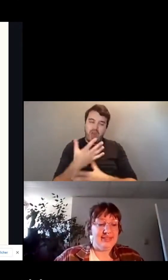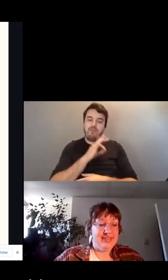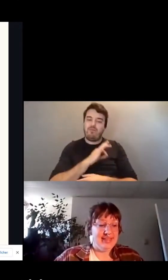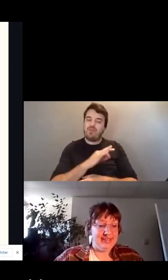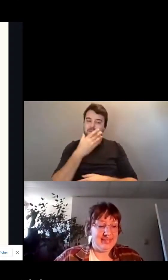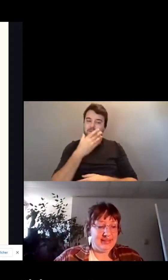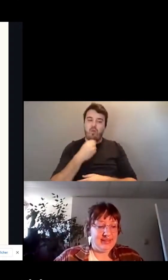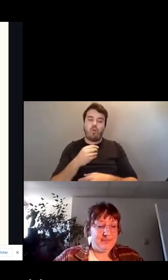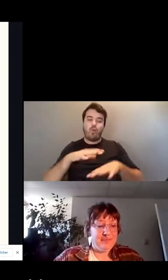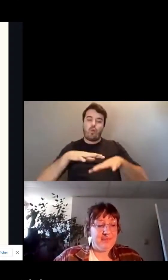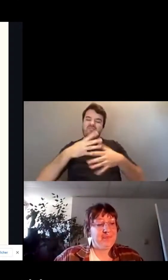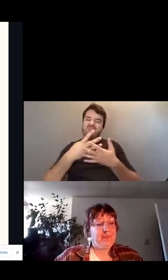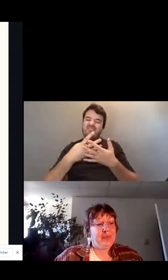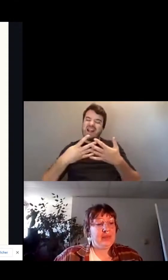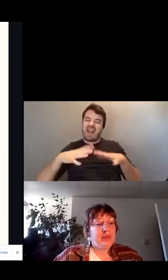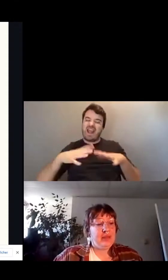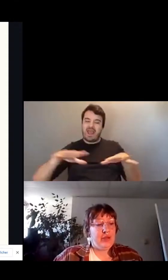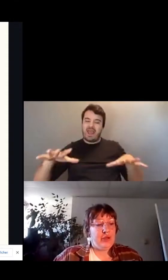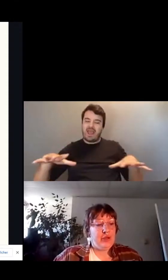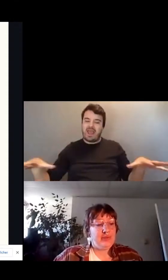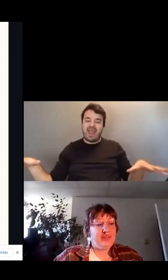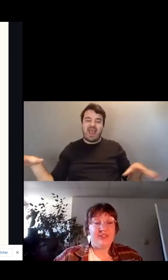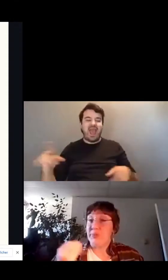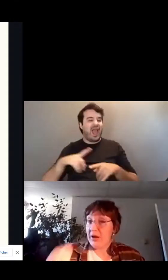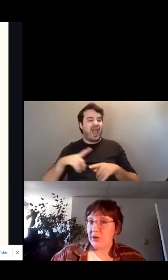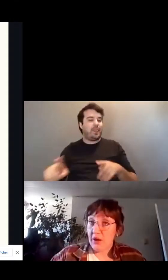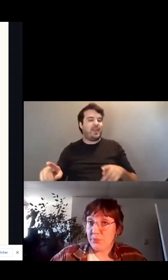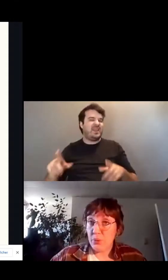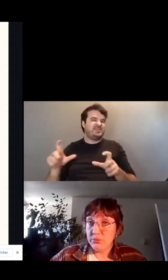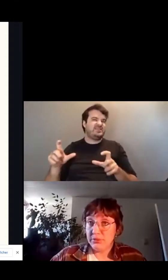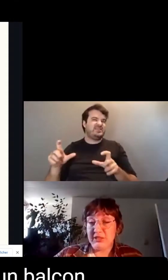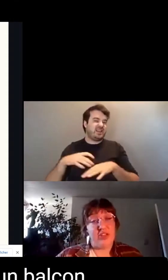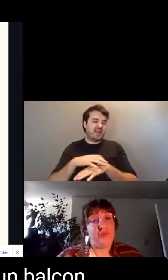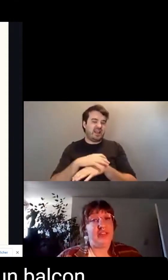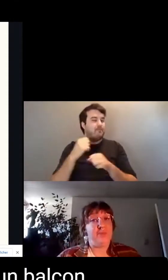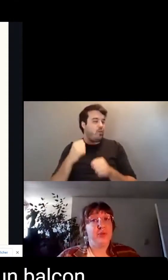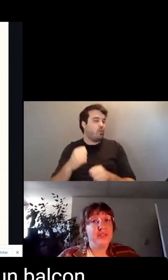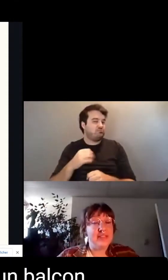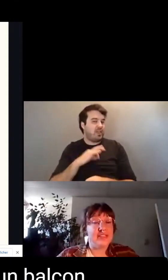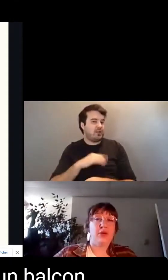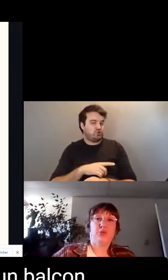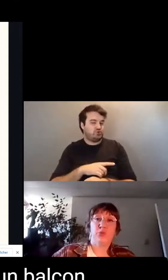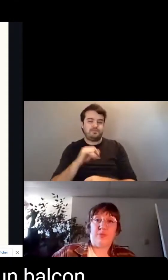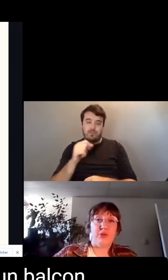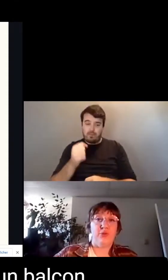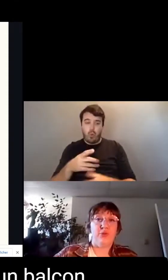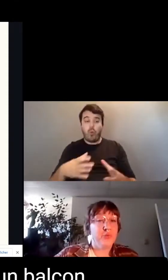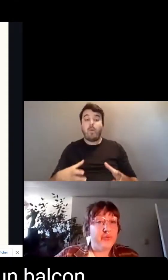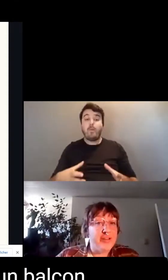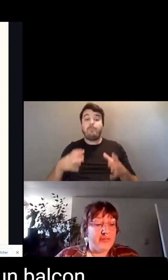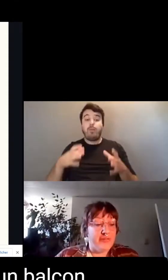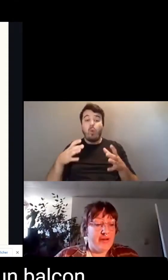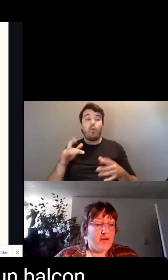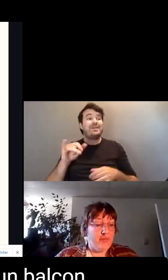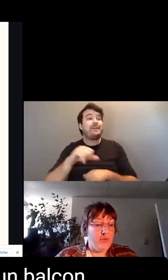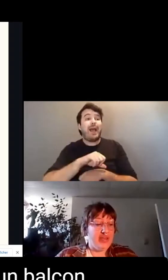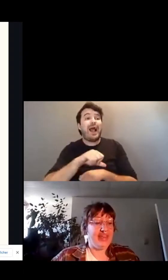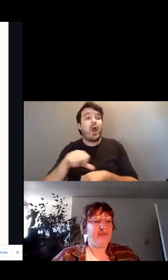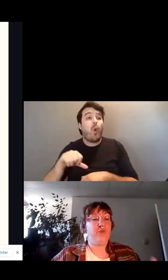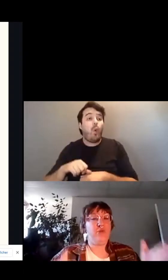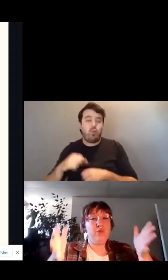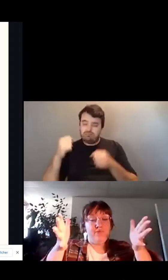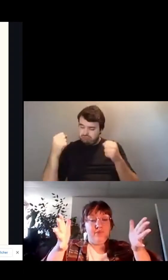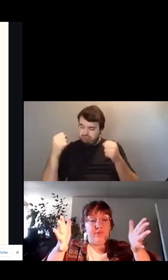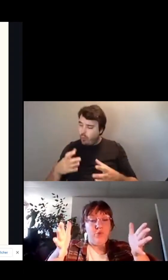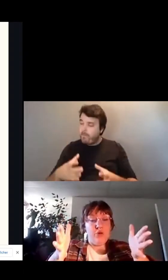filet anti-insectes. Ça se plante en pot. Si vous avez des petits espaces ou un balcon, vous pouvez en faire en pot et